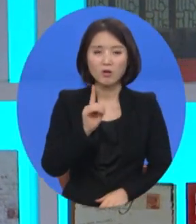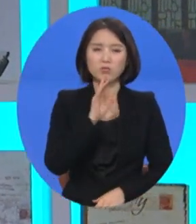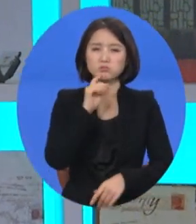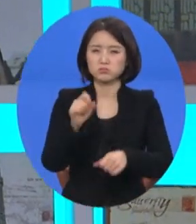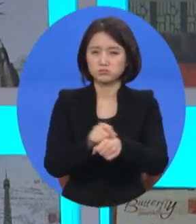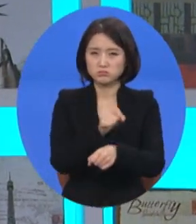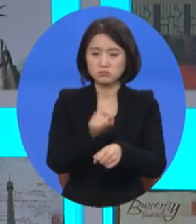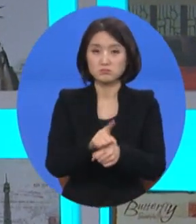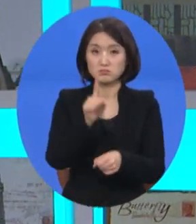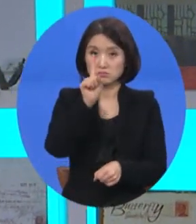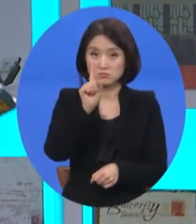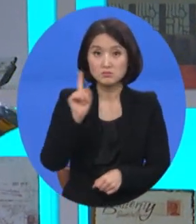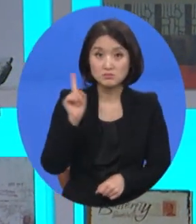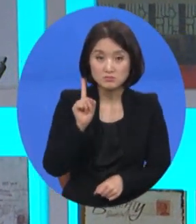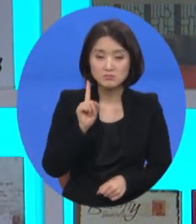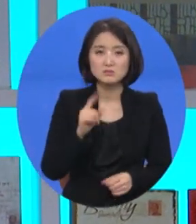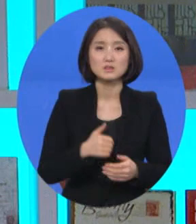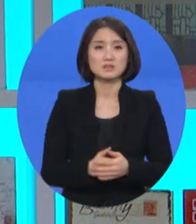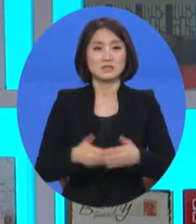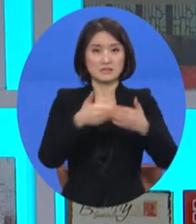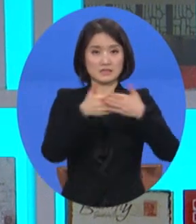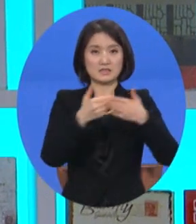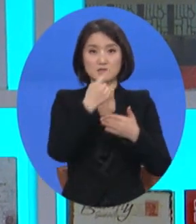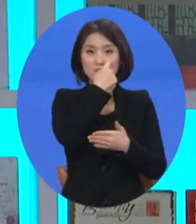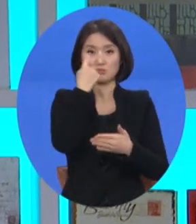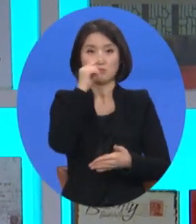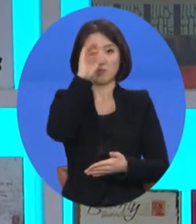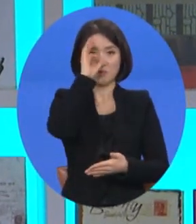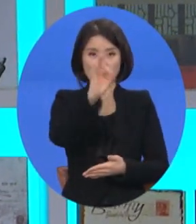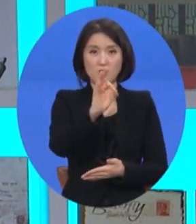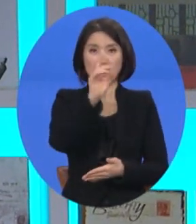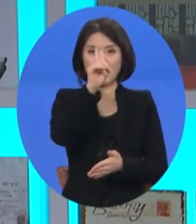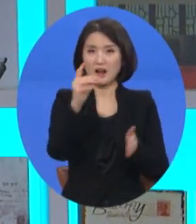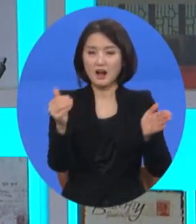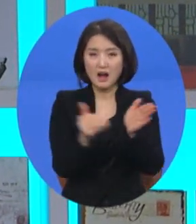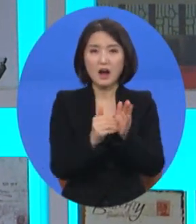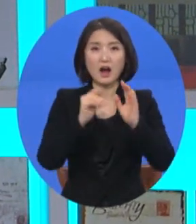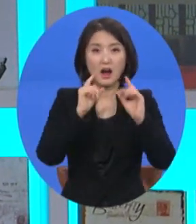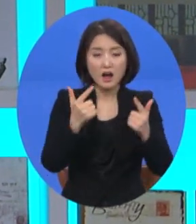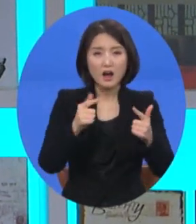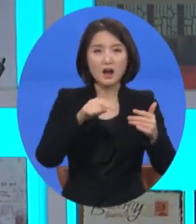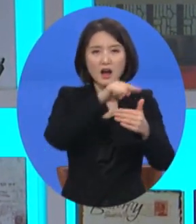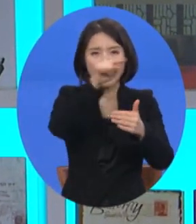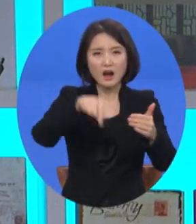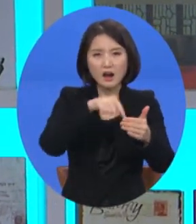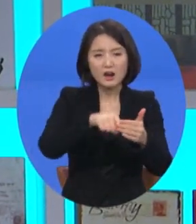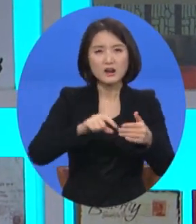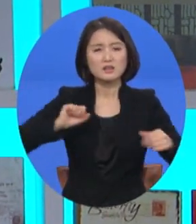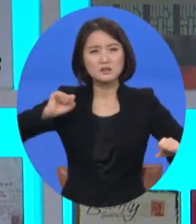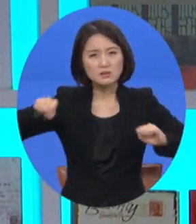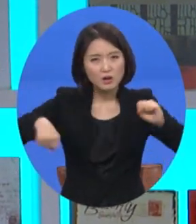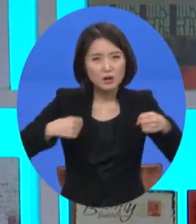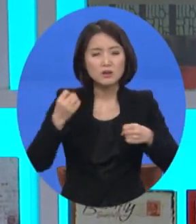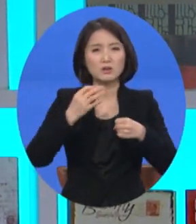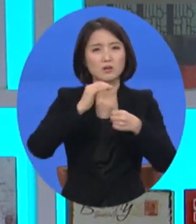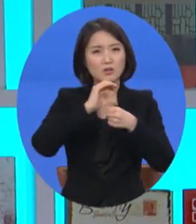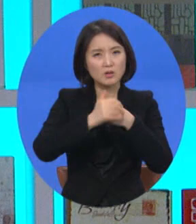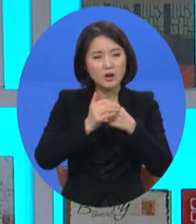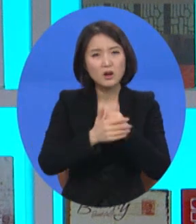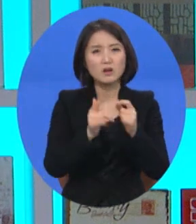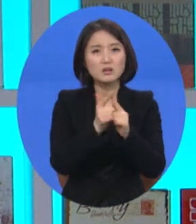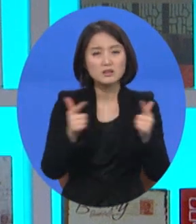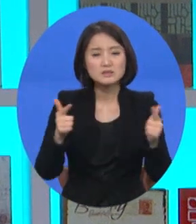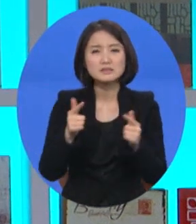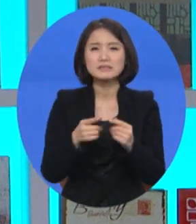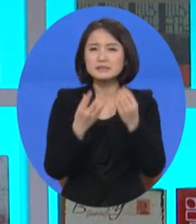짐승을 그렸는데 그 짐승의 생태가 그 짐승의 모습보다 도 그 짐승이 가지고 있는 상징적인 의미 비유